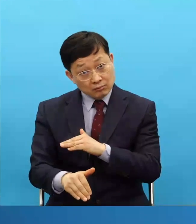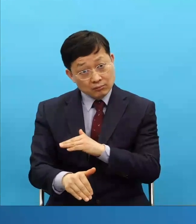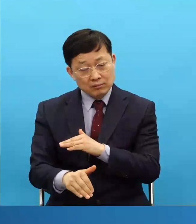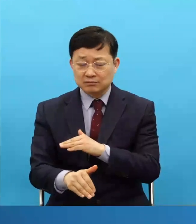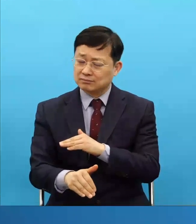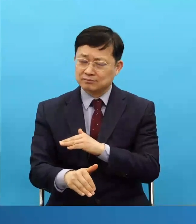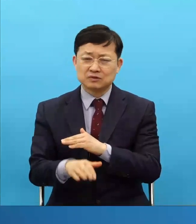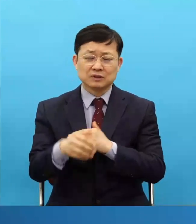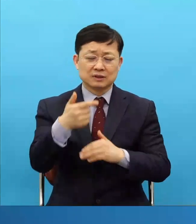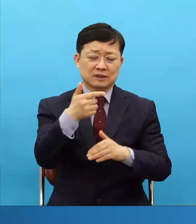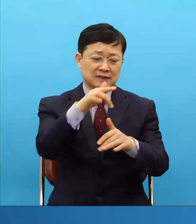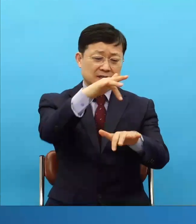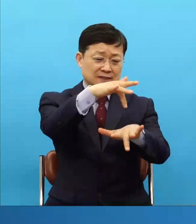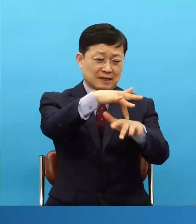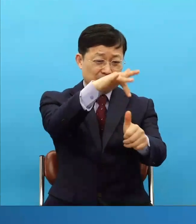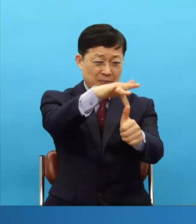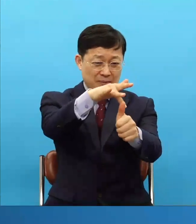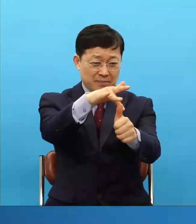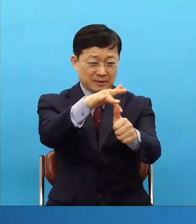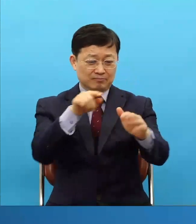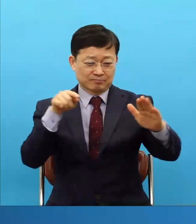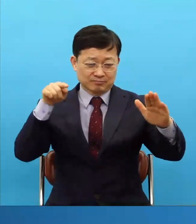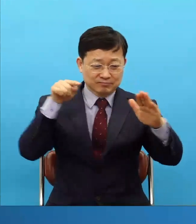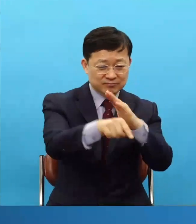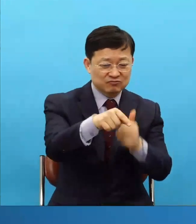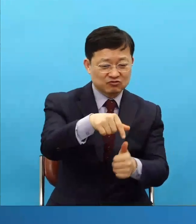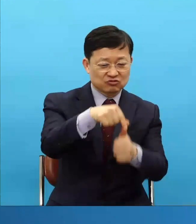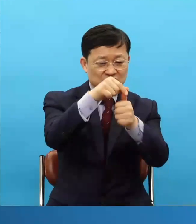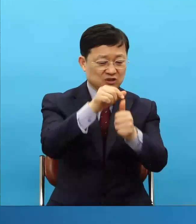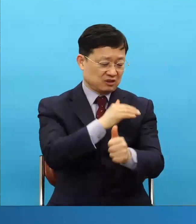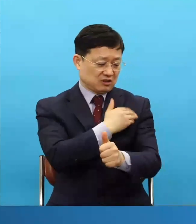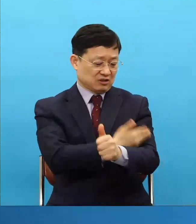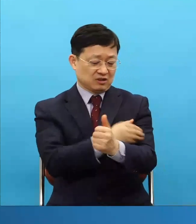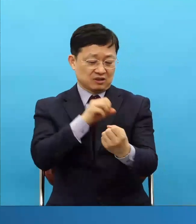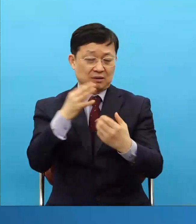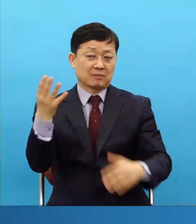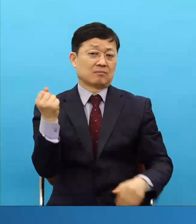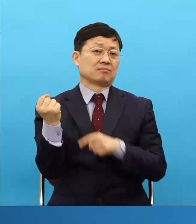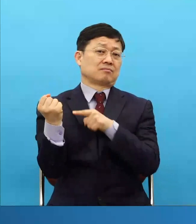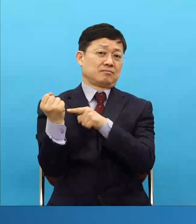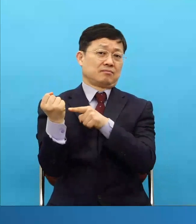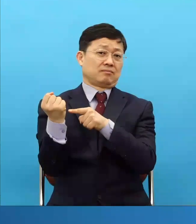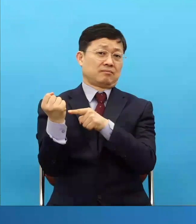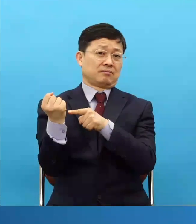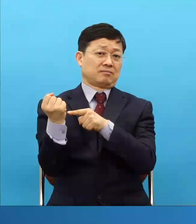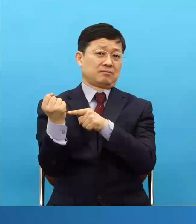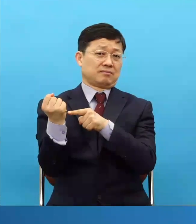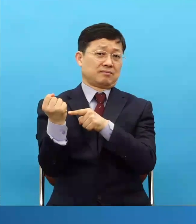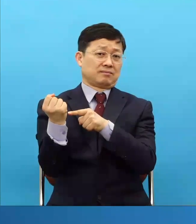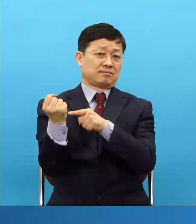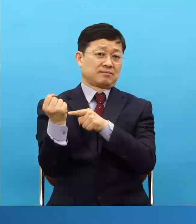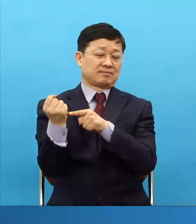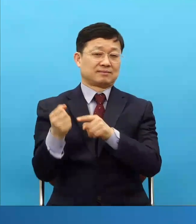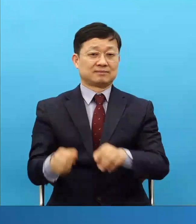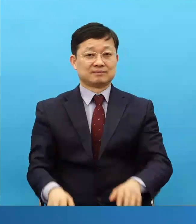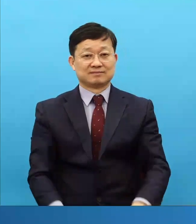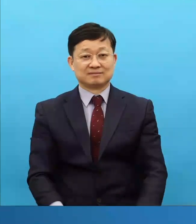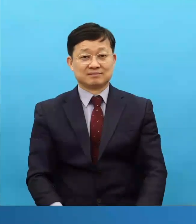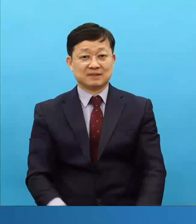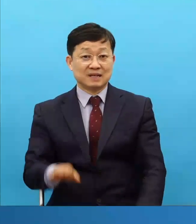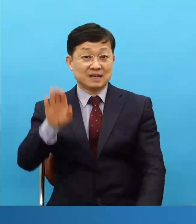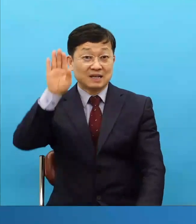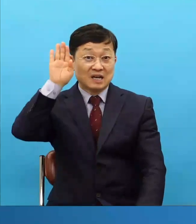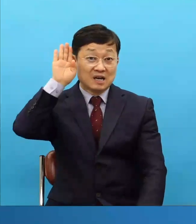여기 있는데 That we have the answer to save the Nephilim here. 그게 놓치지 마라. And so do not lose hold of this. 그래서 미래 걱정도